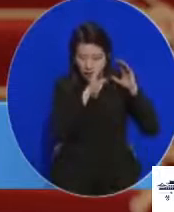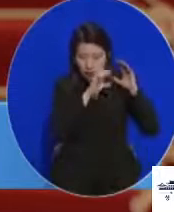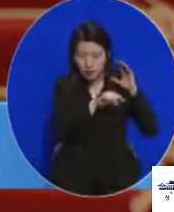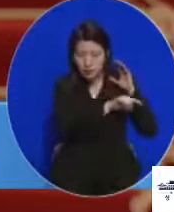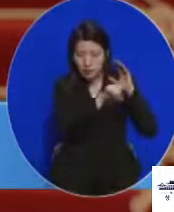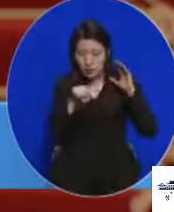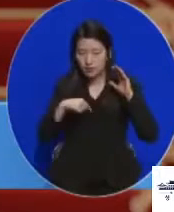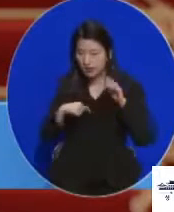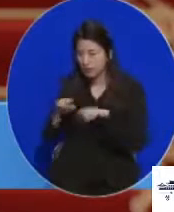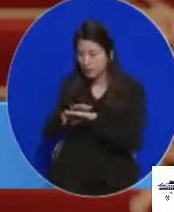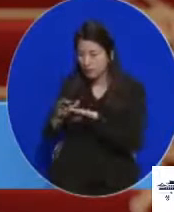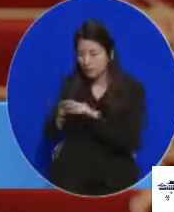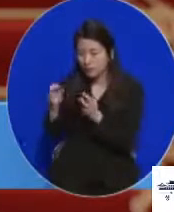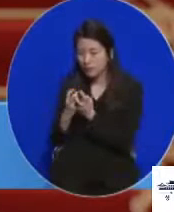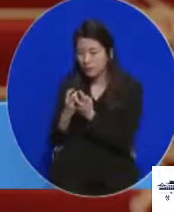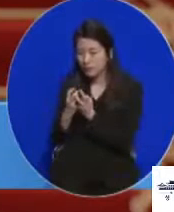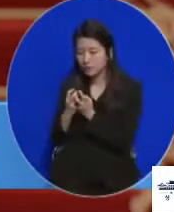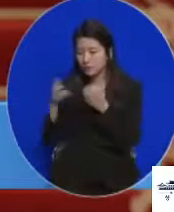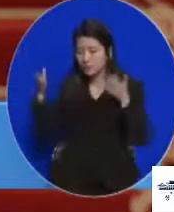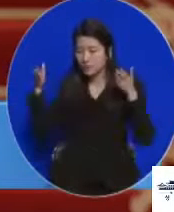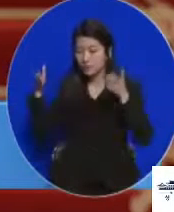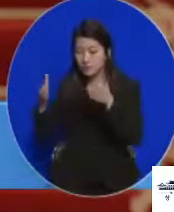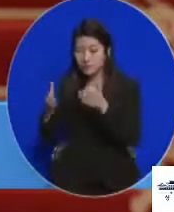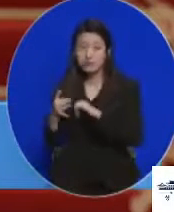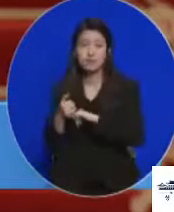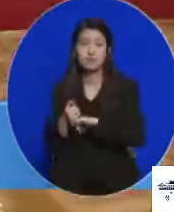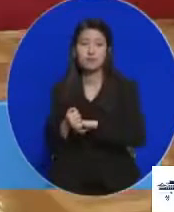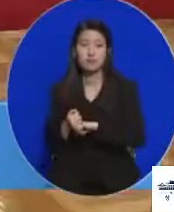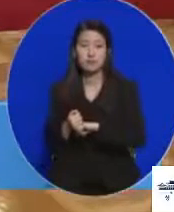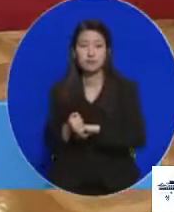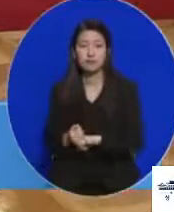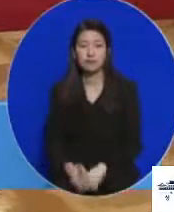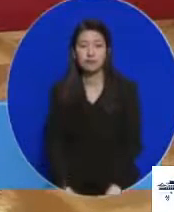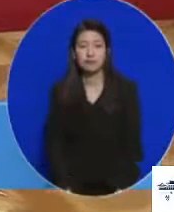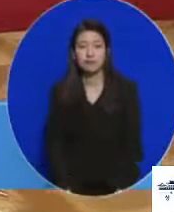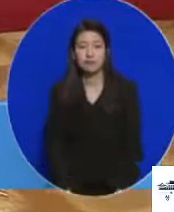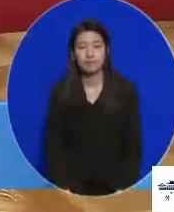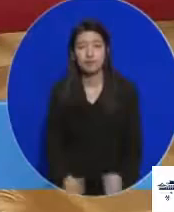가겠습니다 국민 여러분